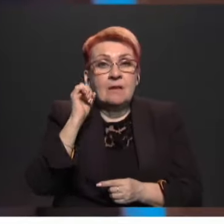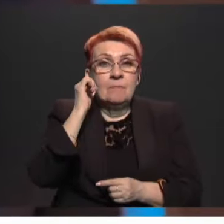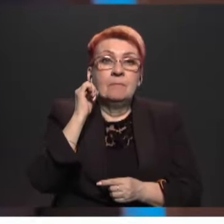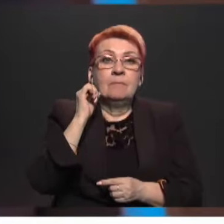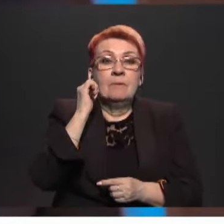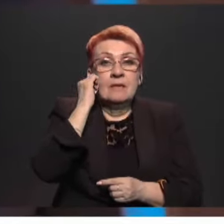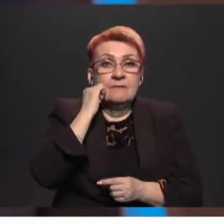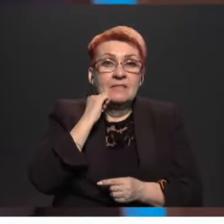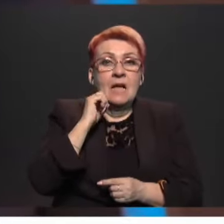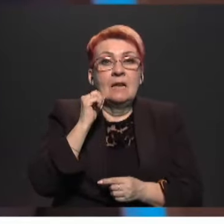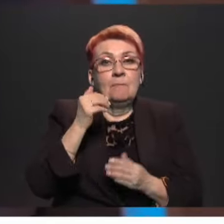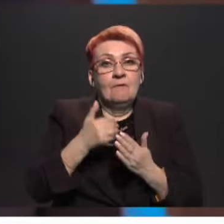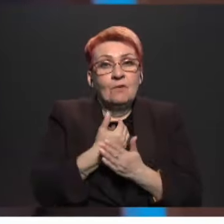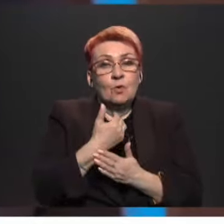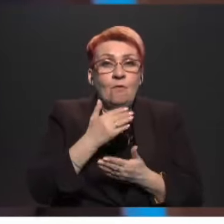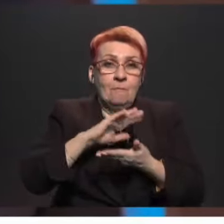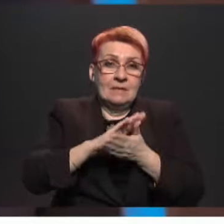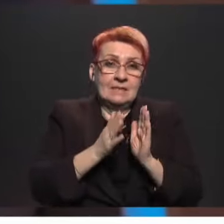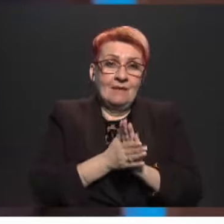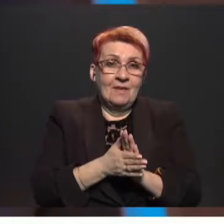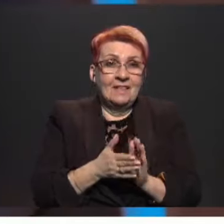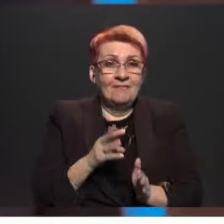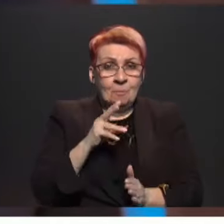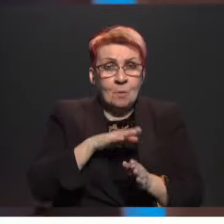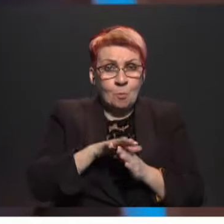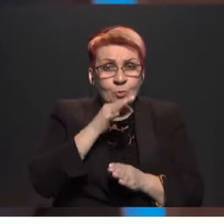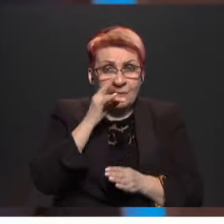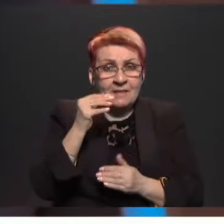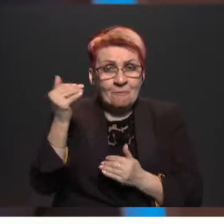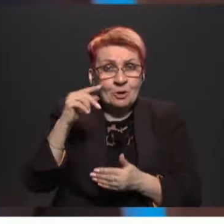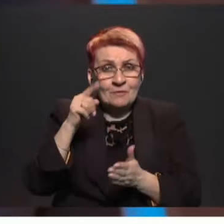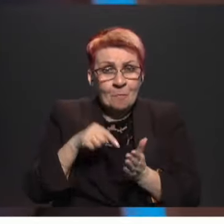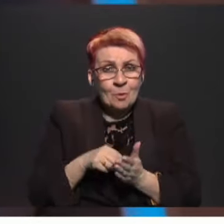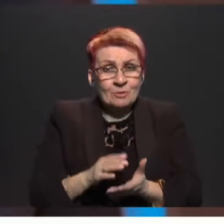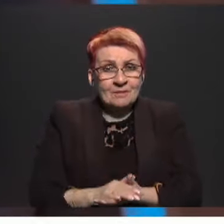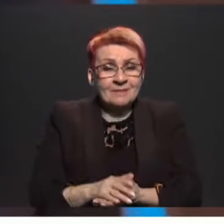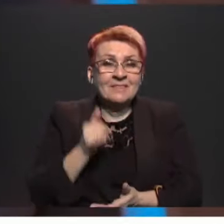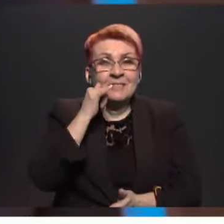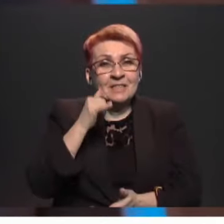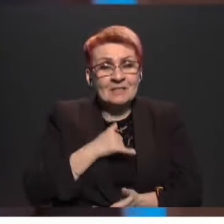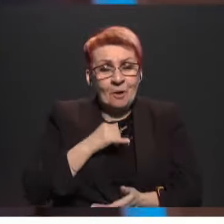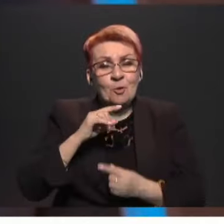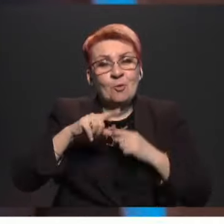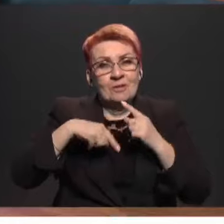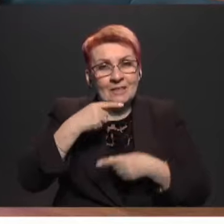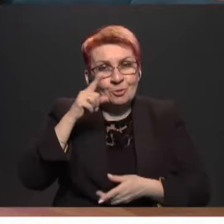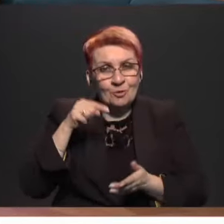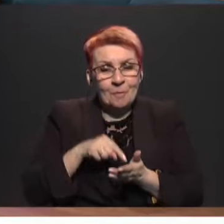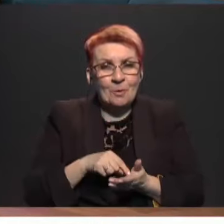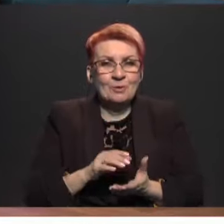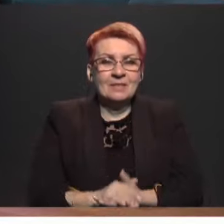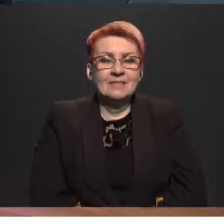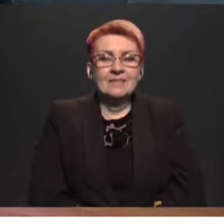ответ, батюшка Виталий. Я надеюсь, что мы на ваш вопрос полностью ответили. А у нас сейчас есть новый звонок. Здравствуйте, мы вас слушаем.